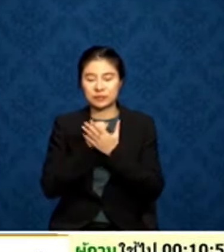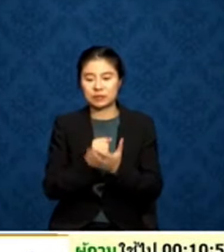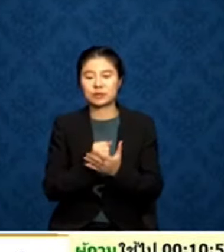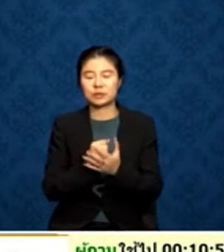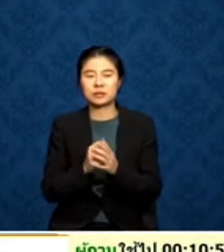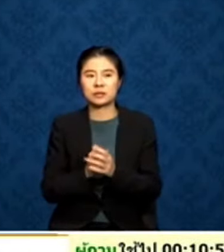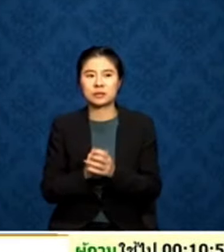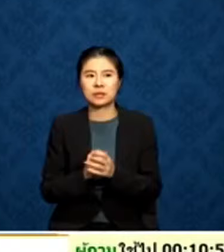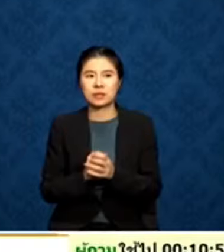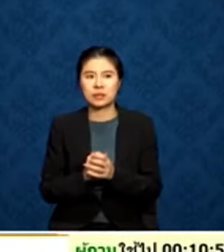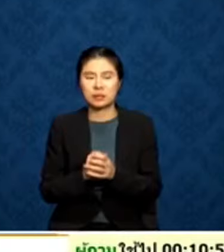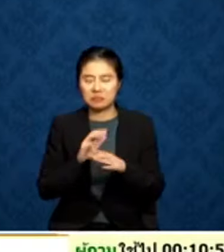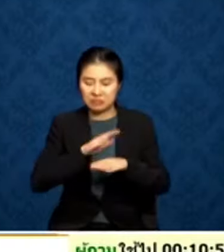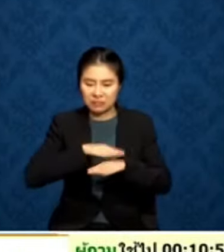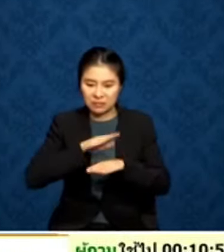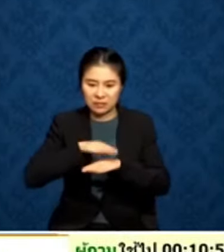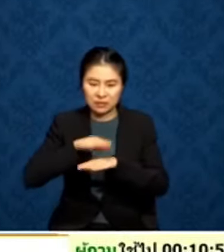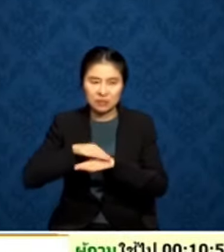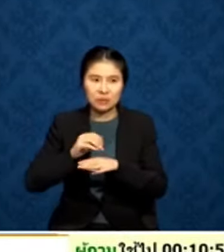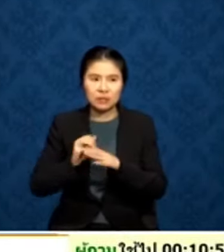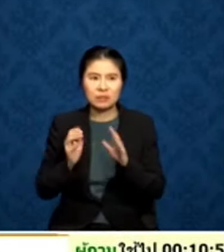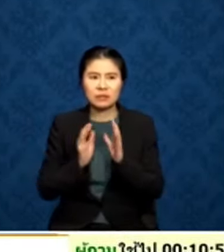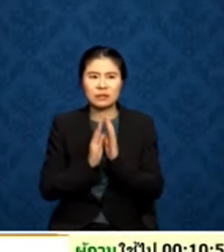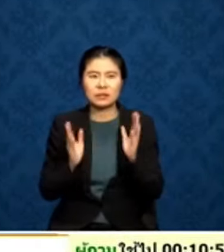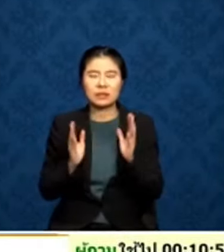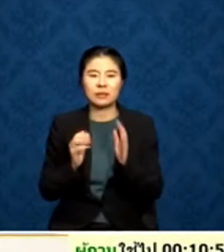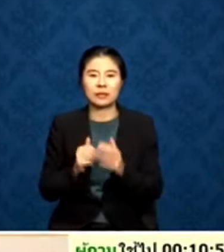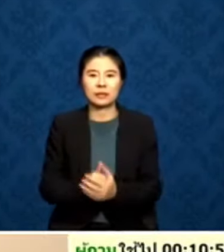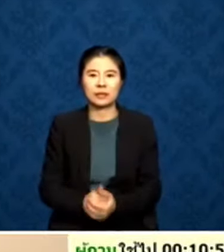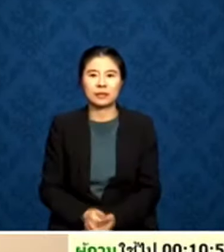ยกันว่ากับกันไปครับขอบคุณครับ